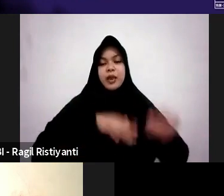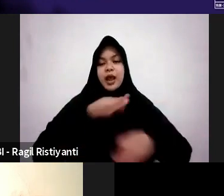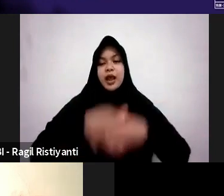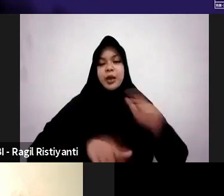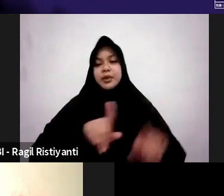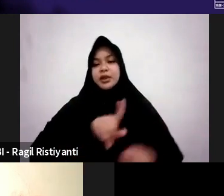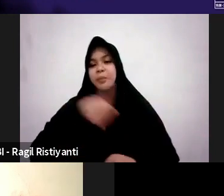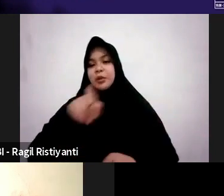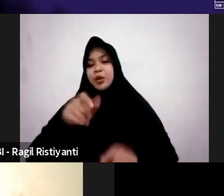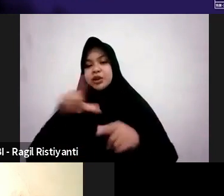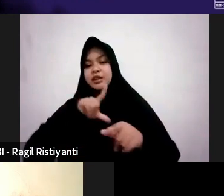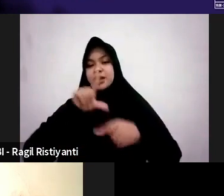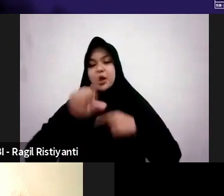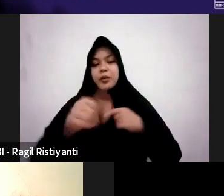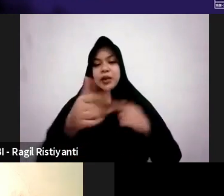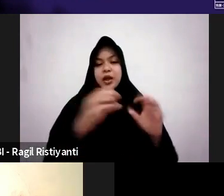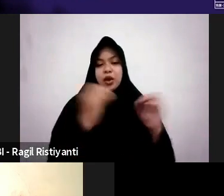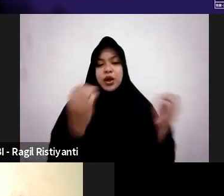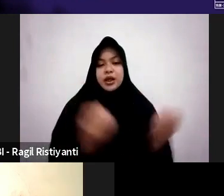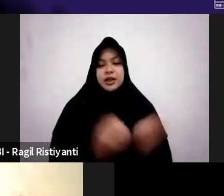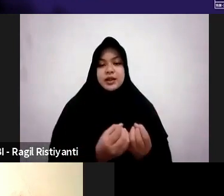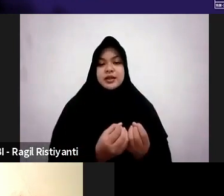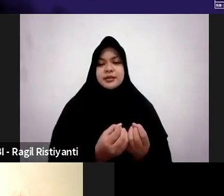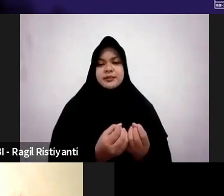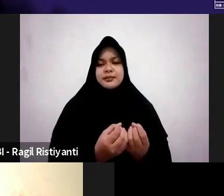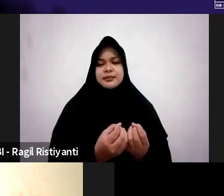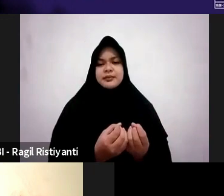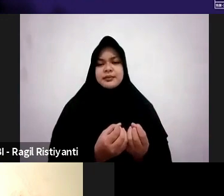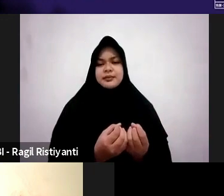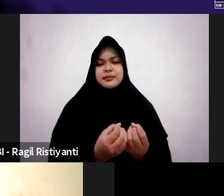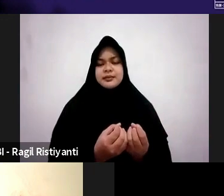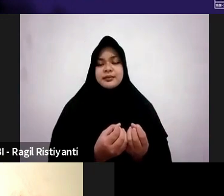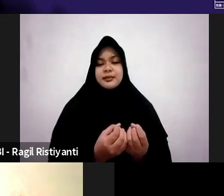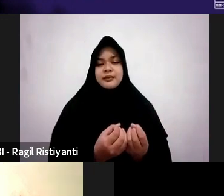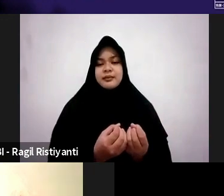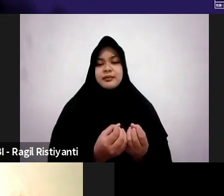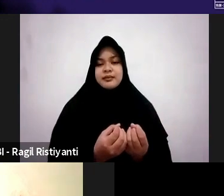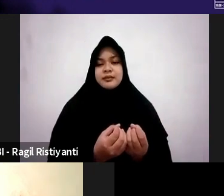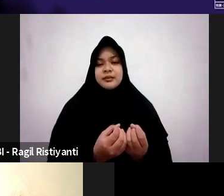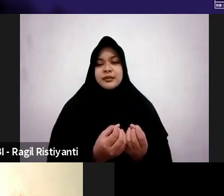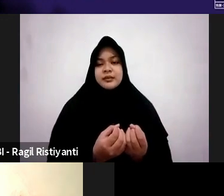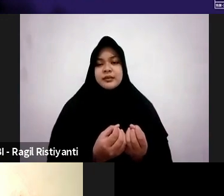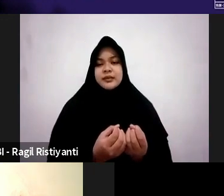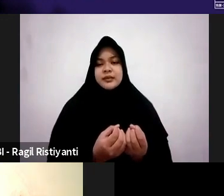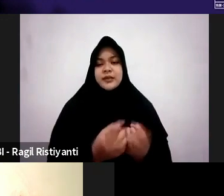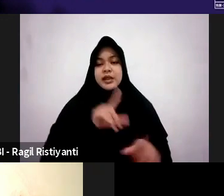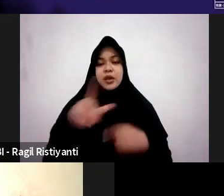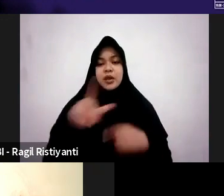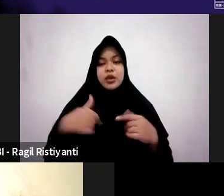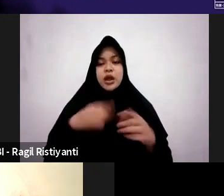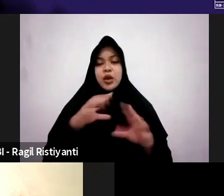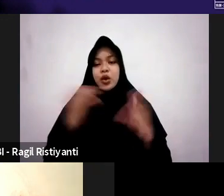sejauh mana organisasi setiap kita pergi sejauh mana organisasi